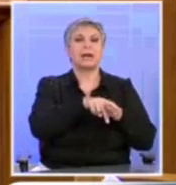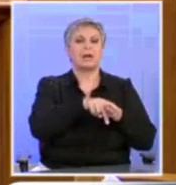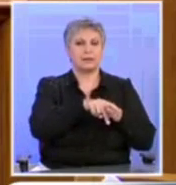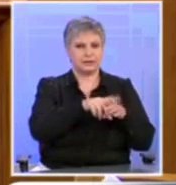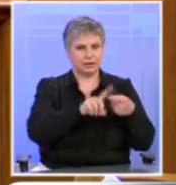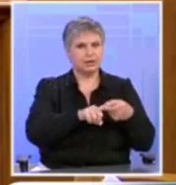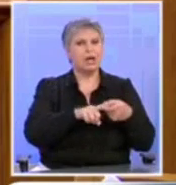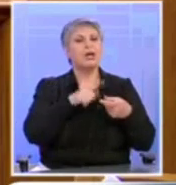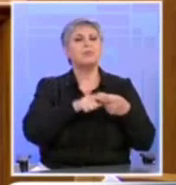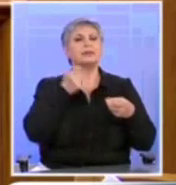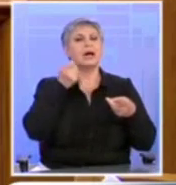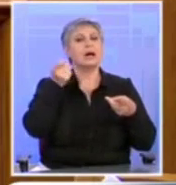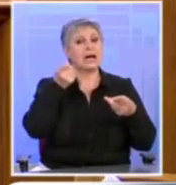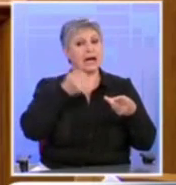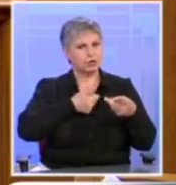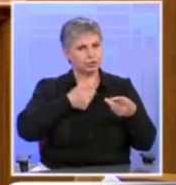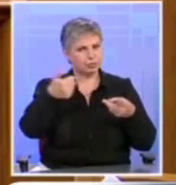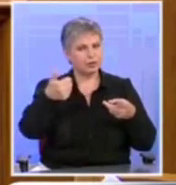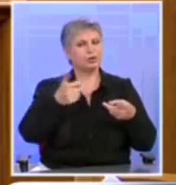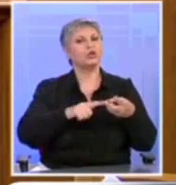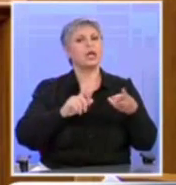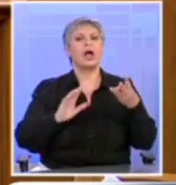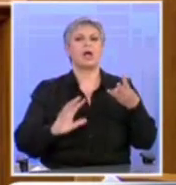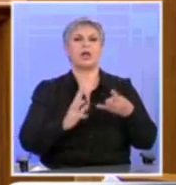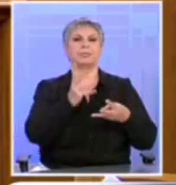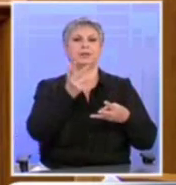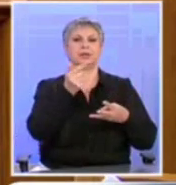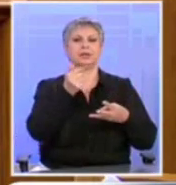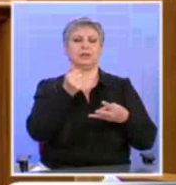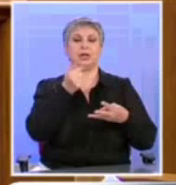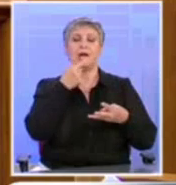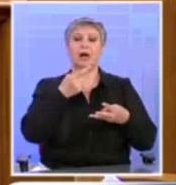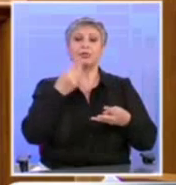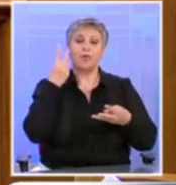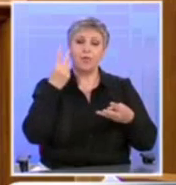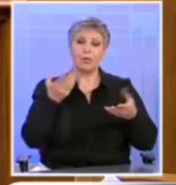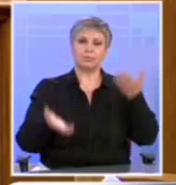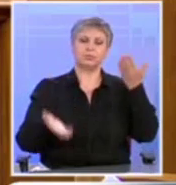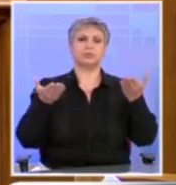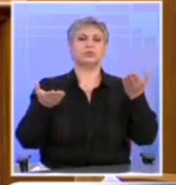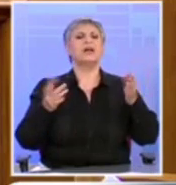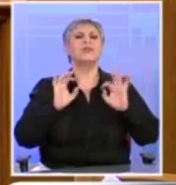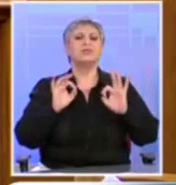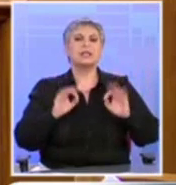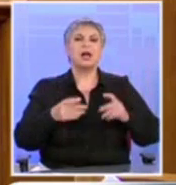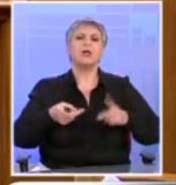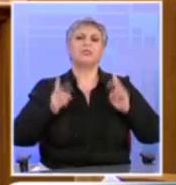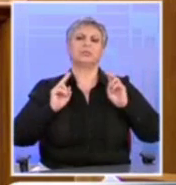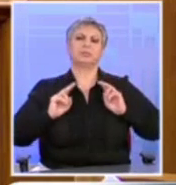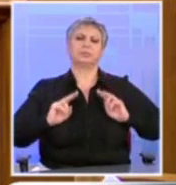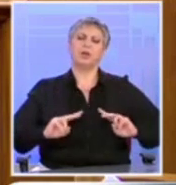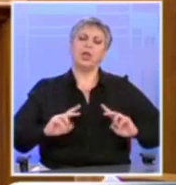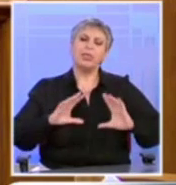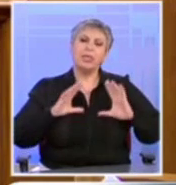και για την ανάπτυξη. Τεράστιες οι διαφορές, παρόλα αυτά, παρά το γεγονός ότι δεν το μας αρέσει, δεν το θέλουμε, εν πάση